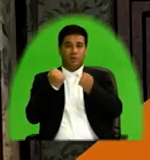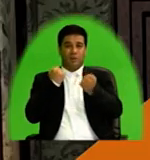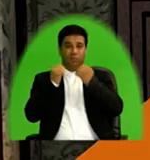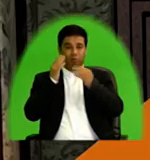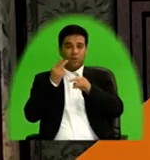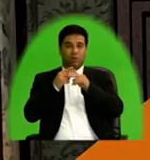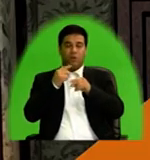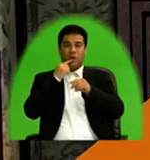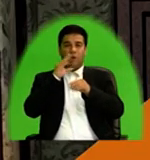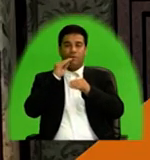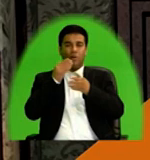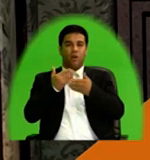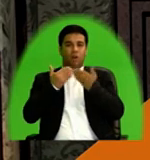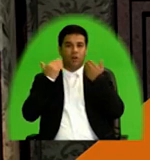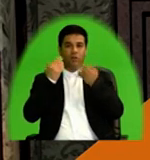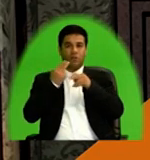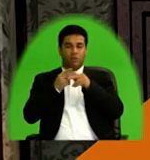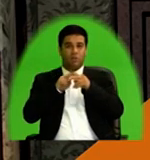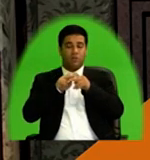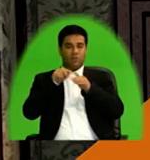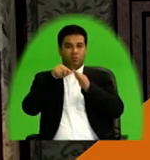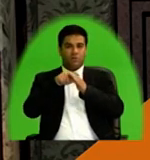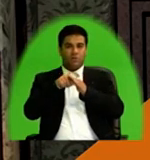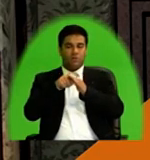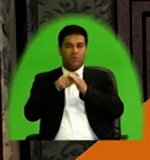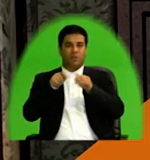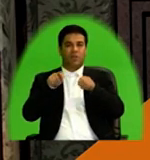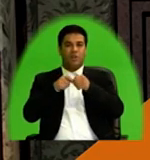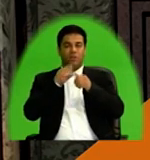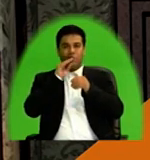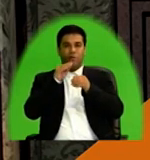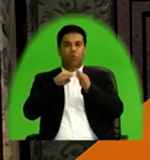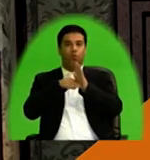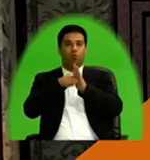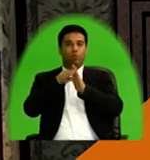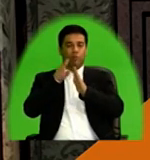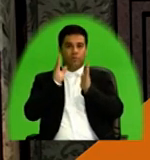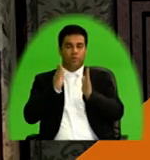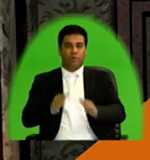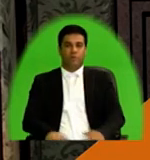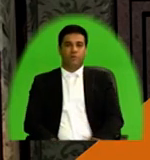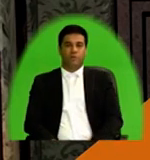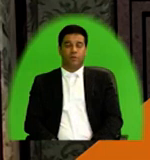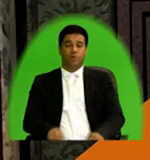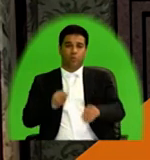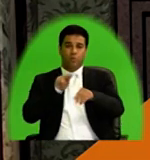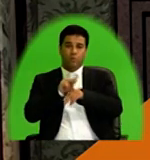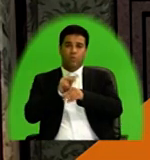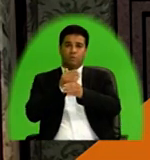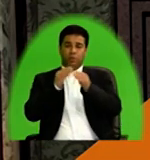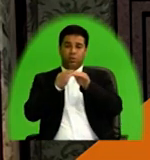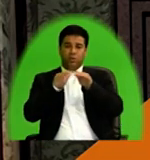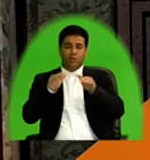по развитию речи, по профилактике предупреждения нарушений речи. Учите детей